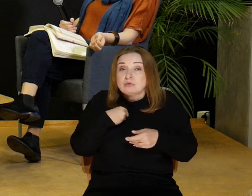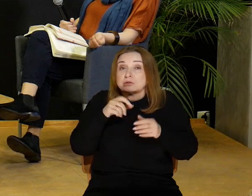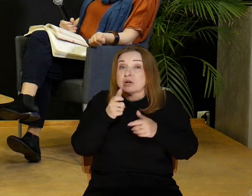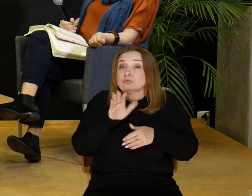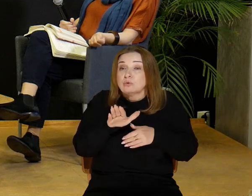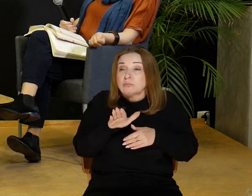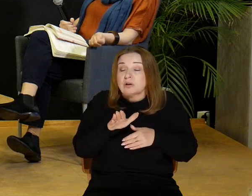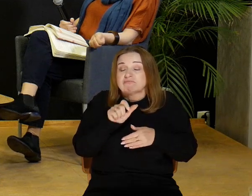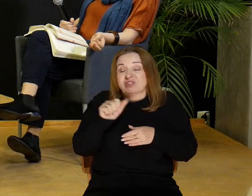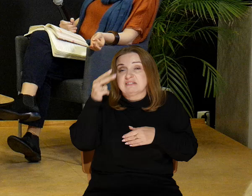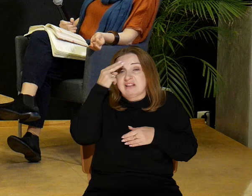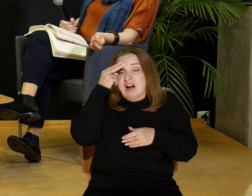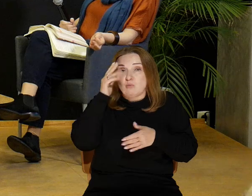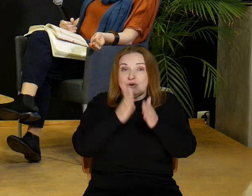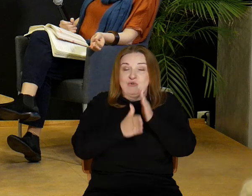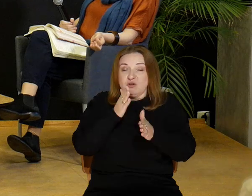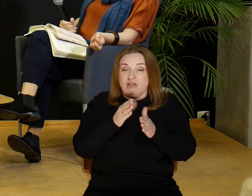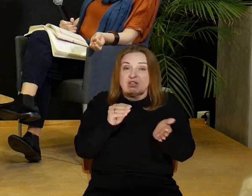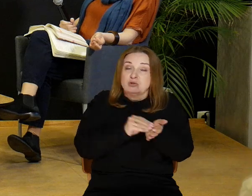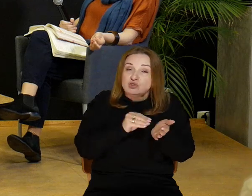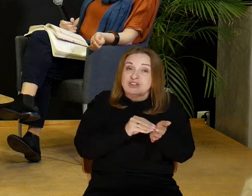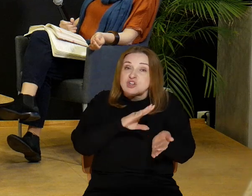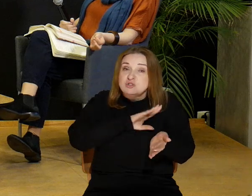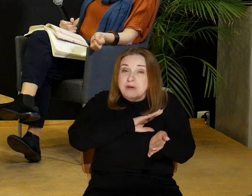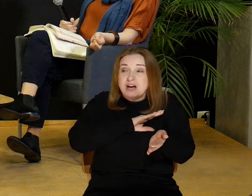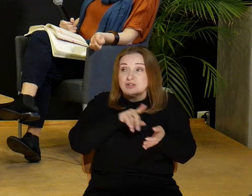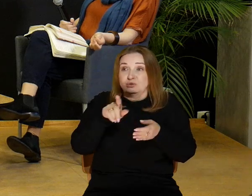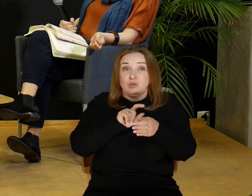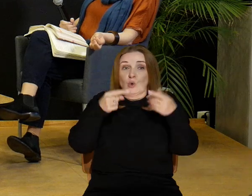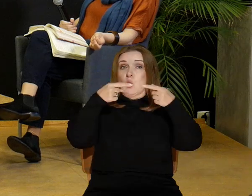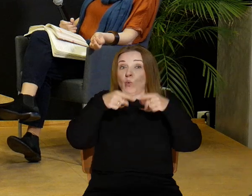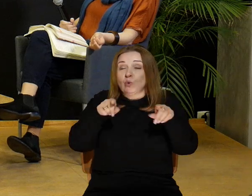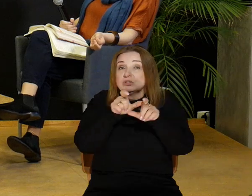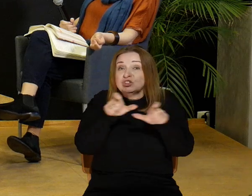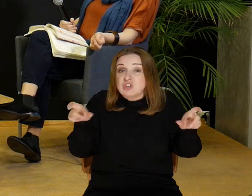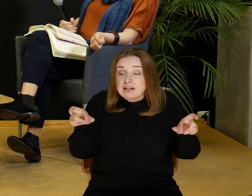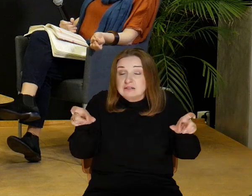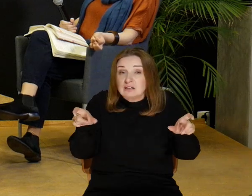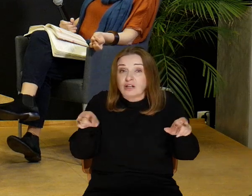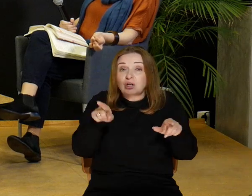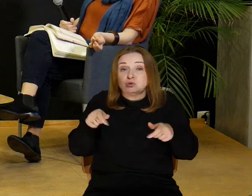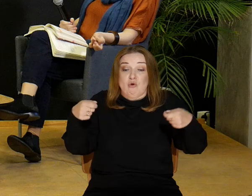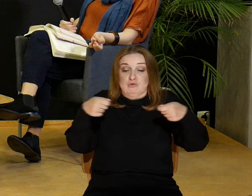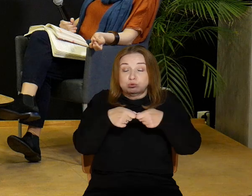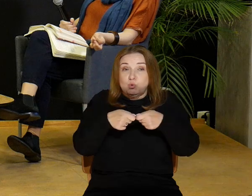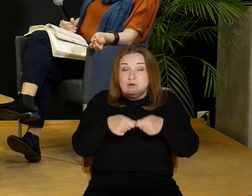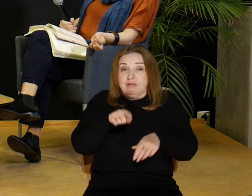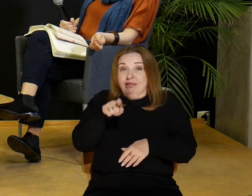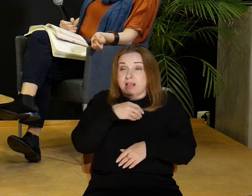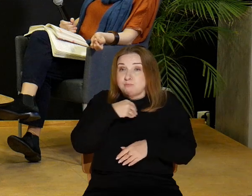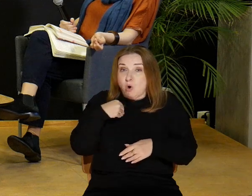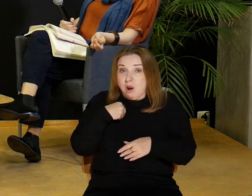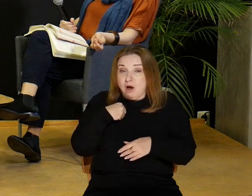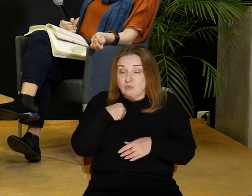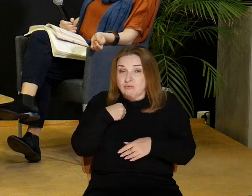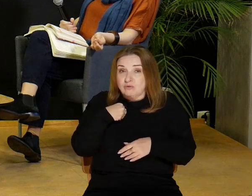to doświadczenie śmierci jest w bardzo krótkim czasie, jest czymś, co jest wspólne dla Polaków, bo